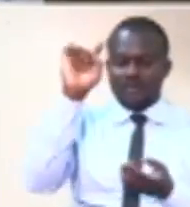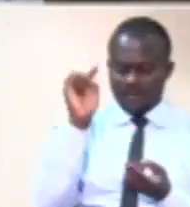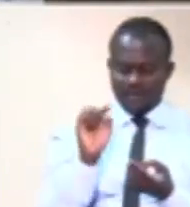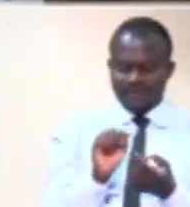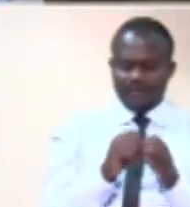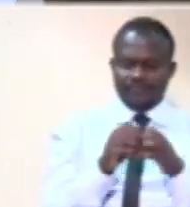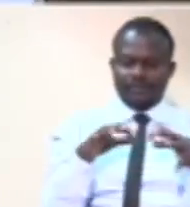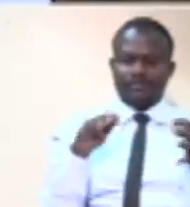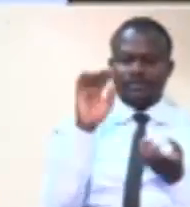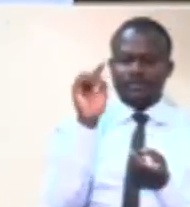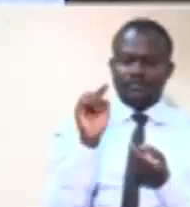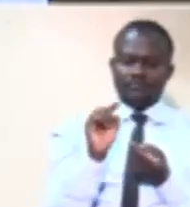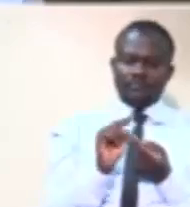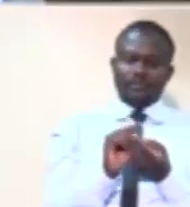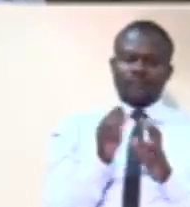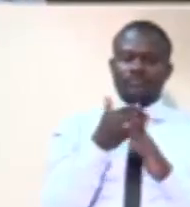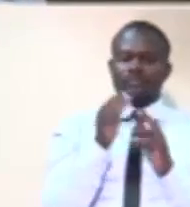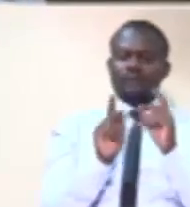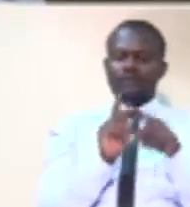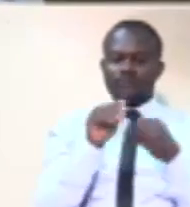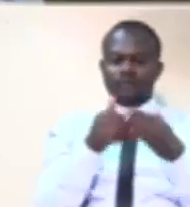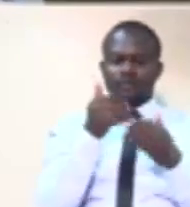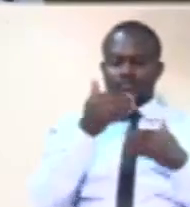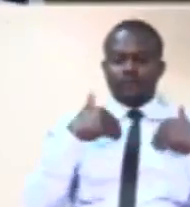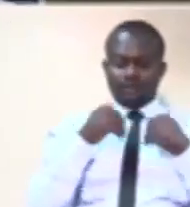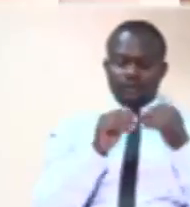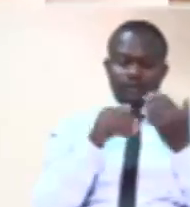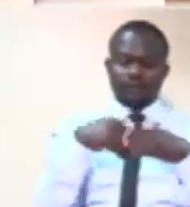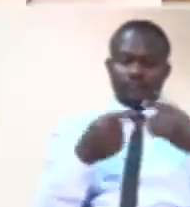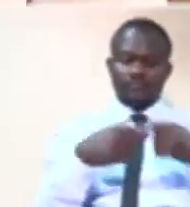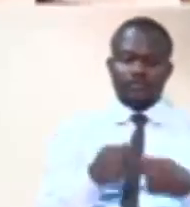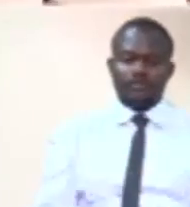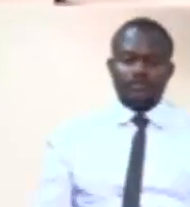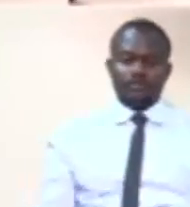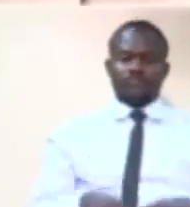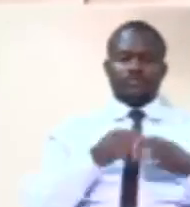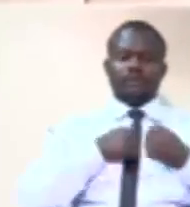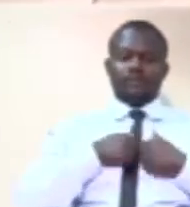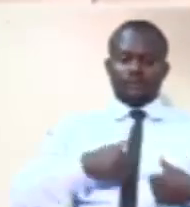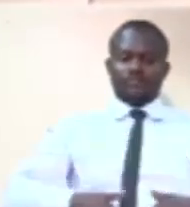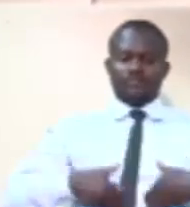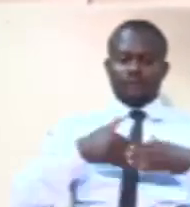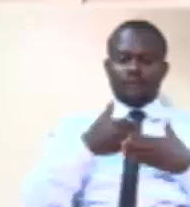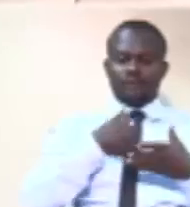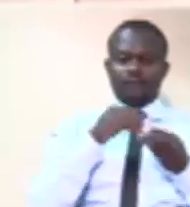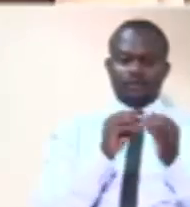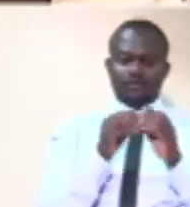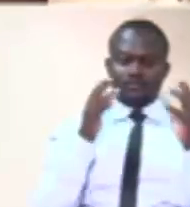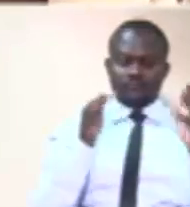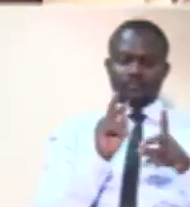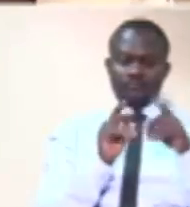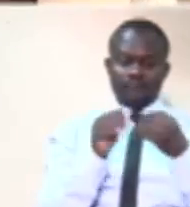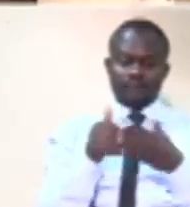ubwiyongere bwabo bugabanuka hagati y'abantu, noneho n'ubuzima bw'abantu bugakomeza. Mu Rwanda, urubyiruko ni rwo rugize umugabane munini